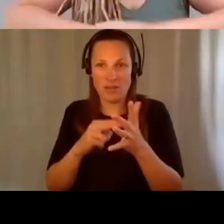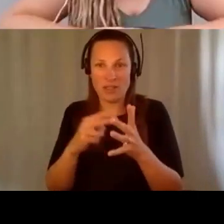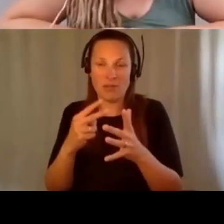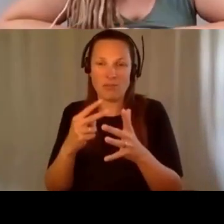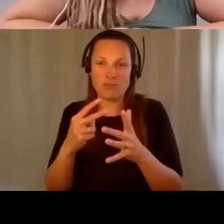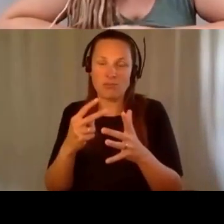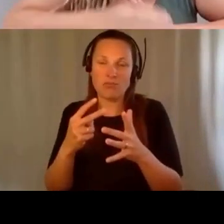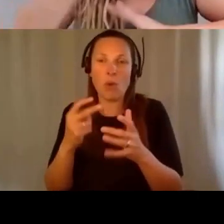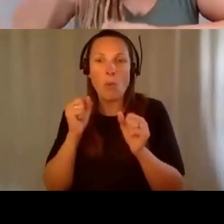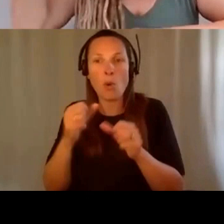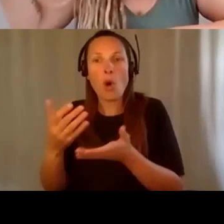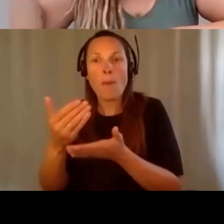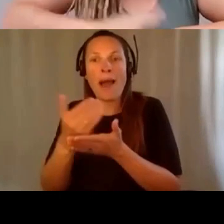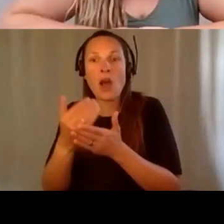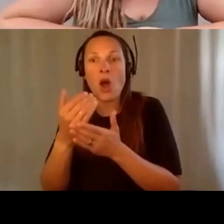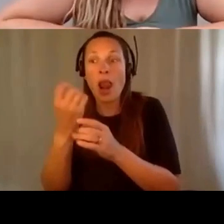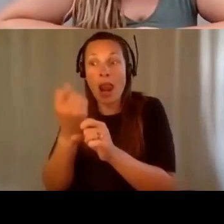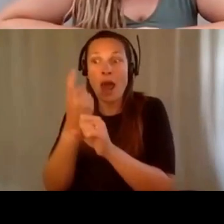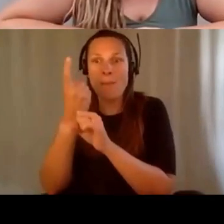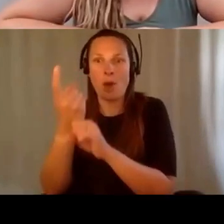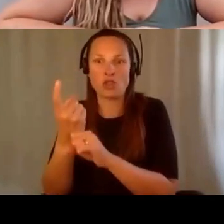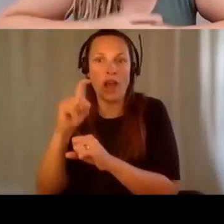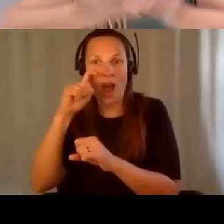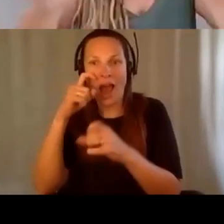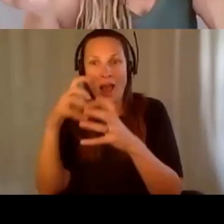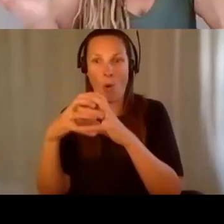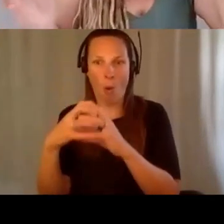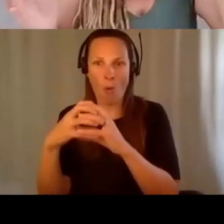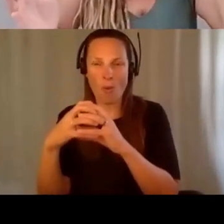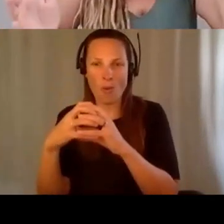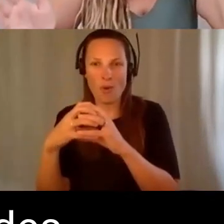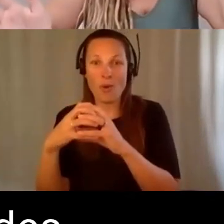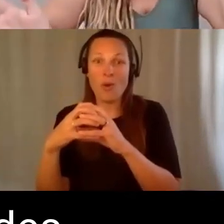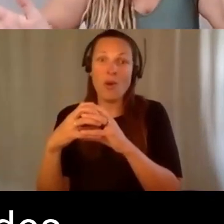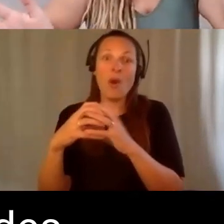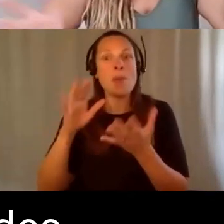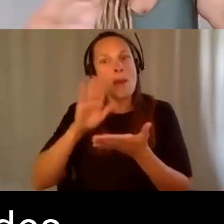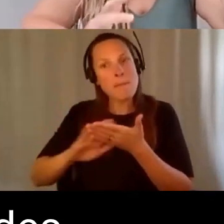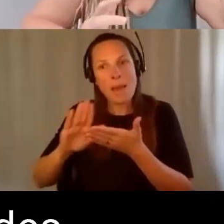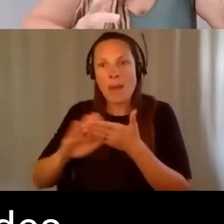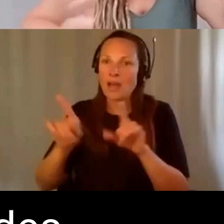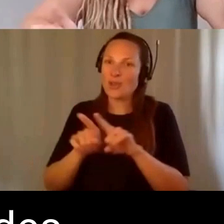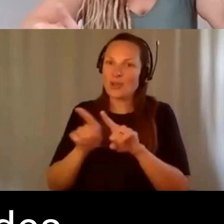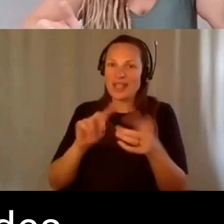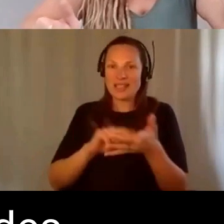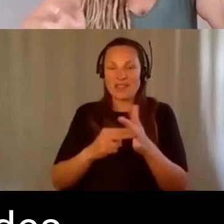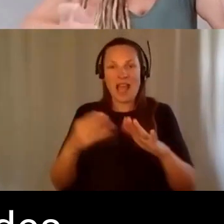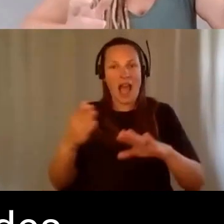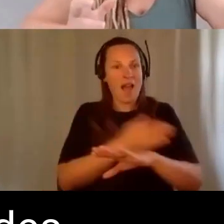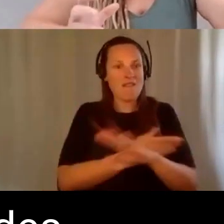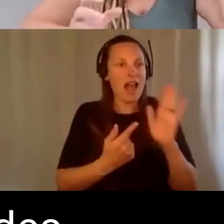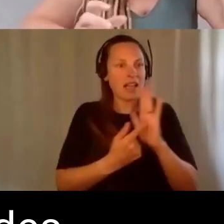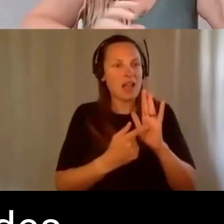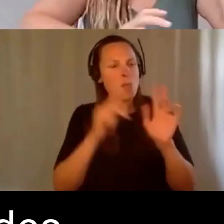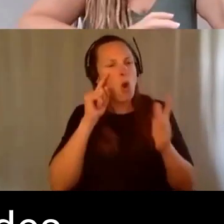gros ail la saison prochaine. Puis, on fait le ménage du potager. Donc, là où il y avait des plantes malades,